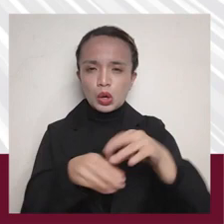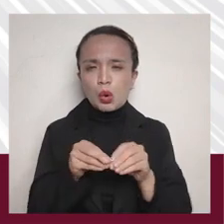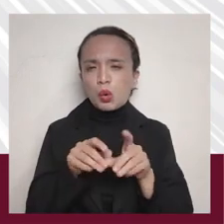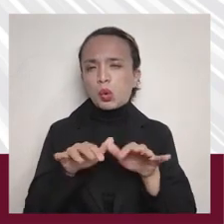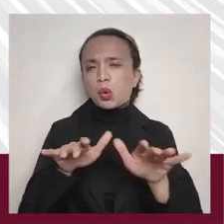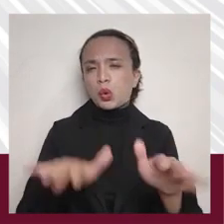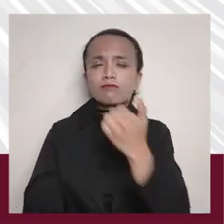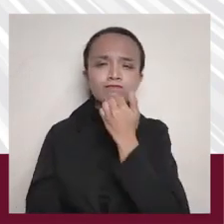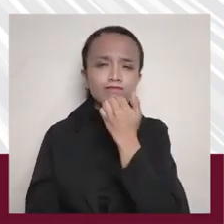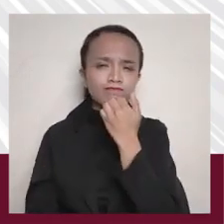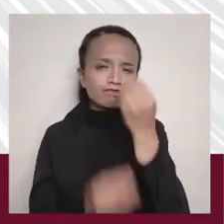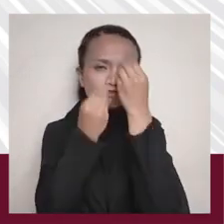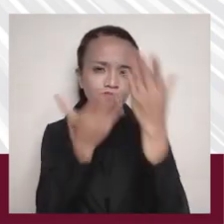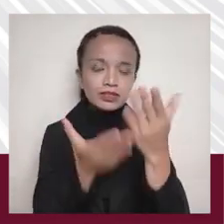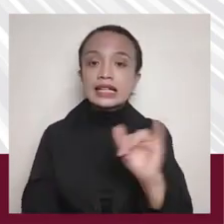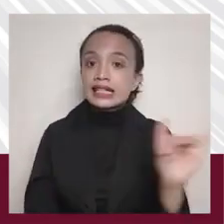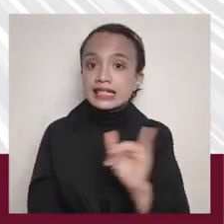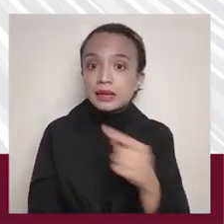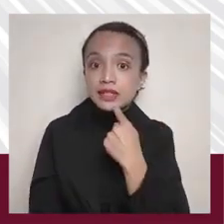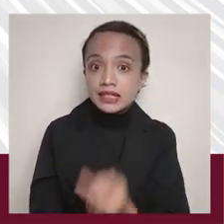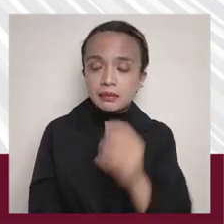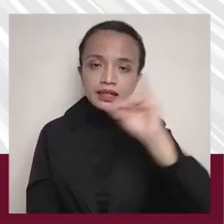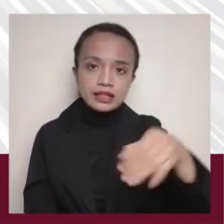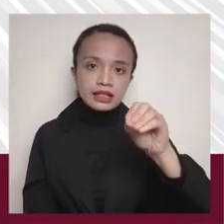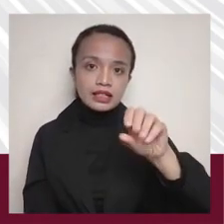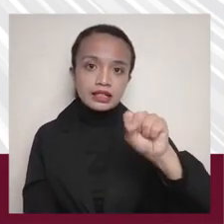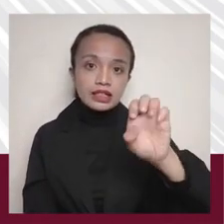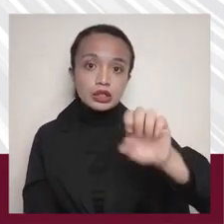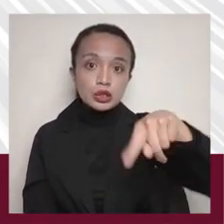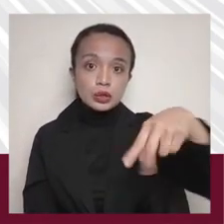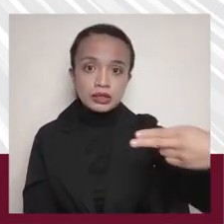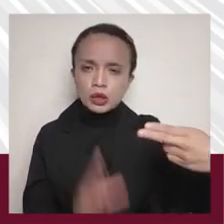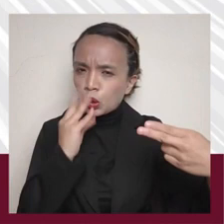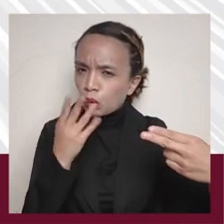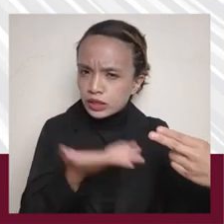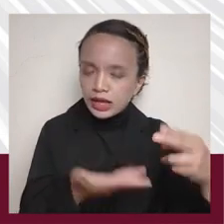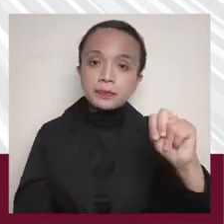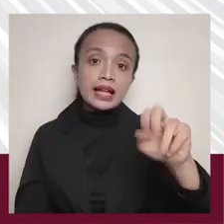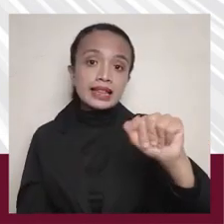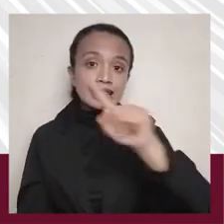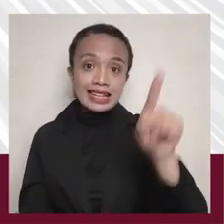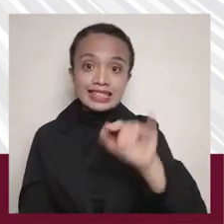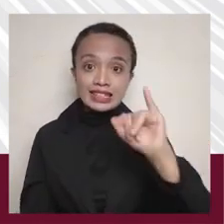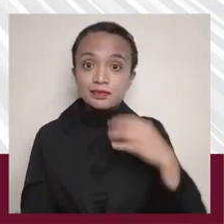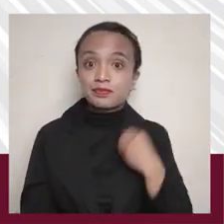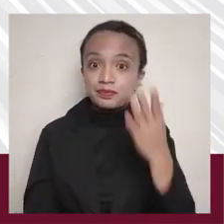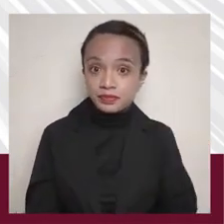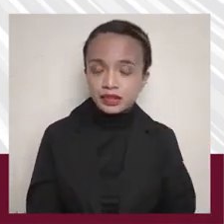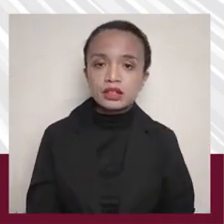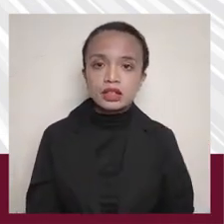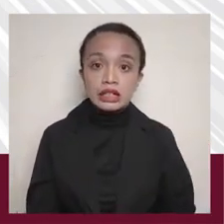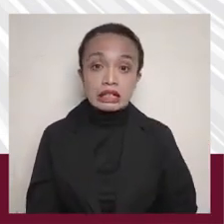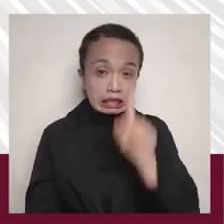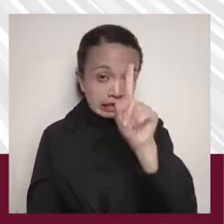maling impormasyon. Tulad ng sinabi ni Joseph Goebbels, isang Nazi opisyal ni Hitler, ulitin